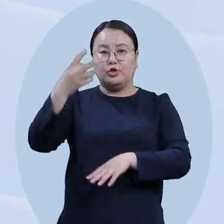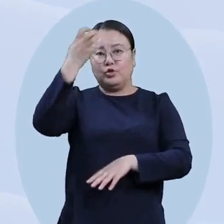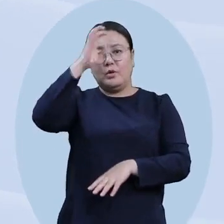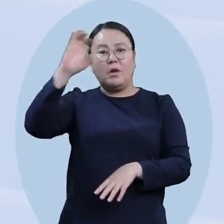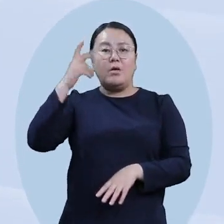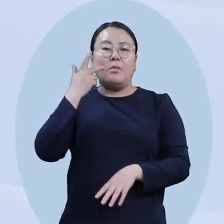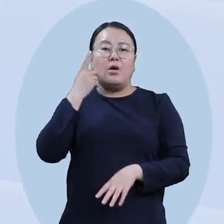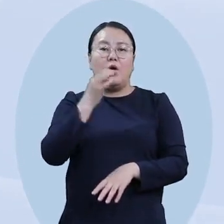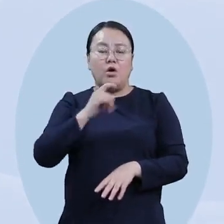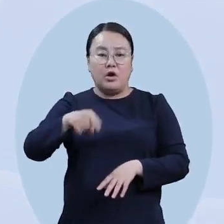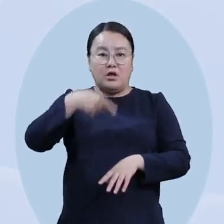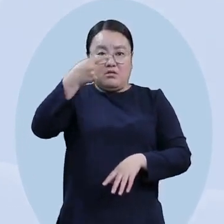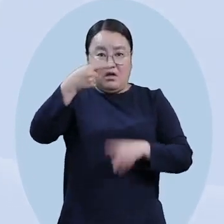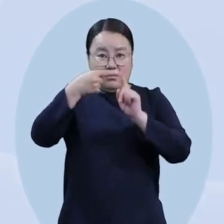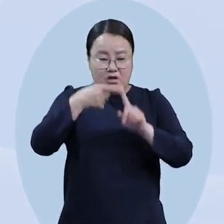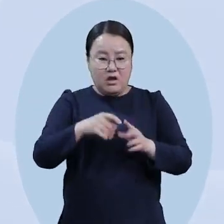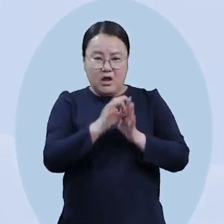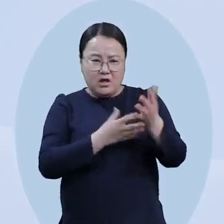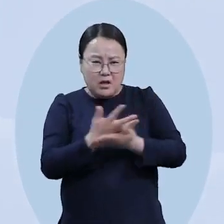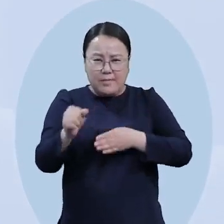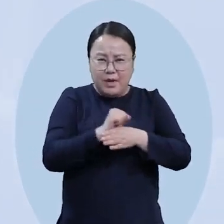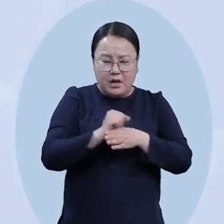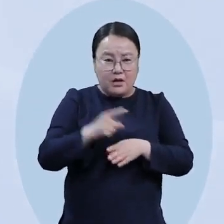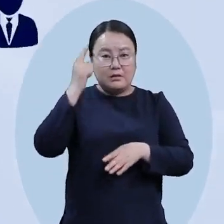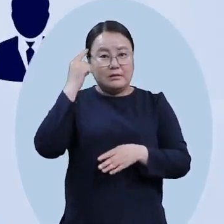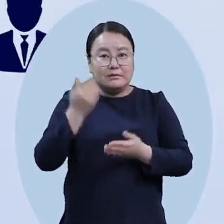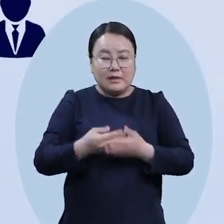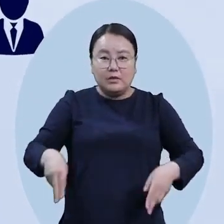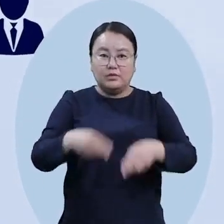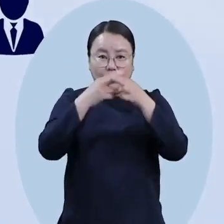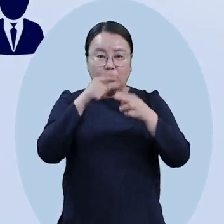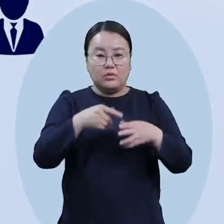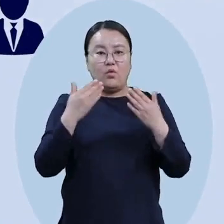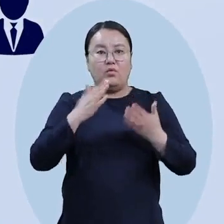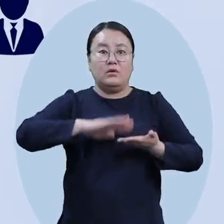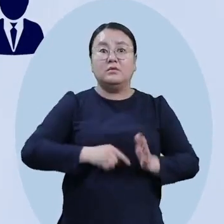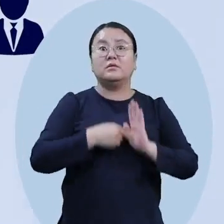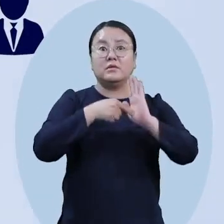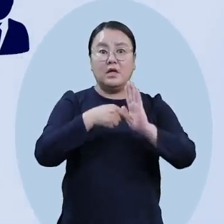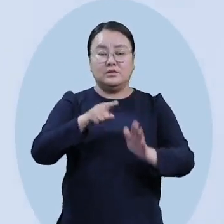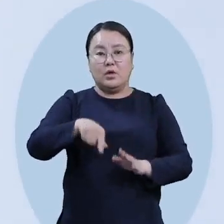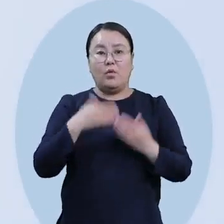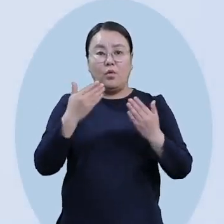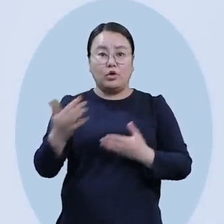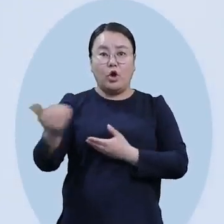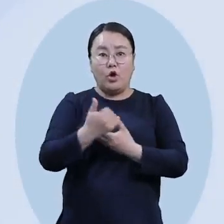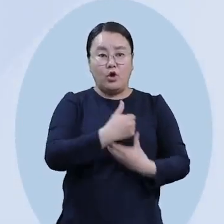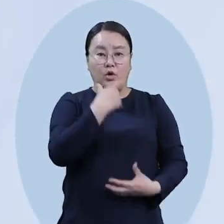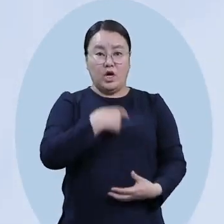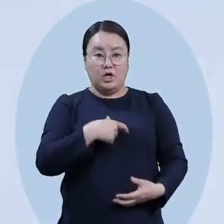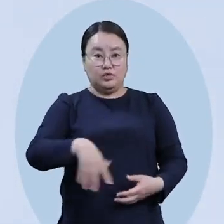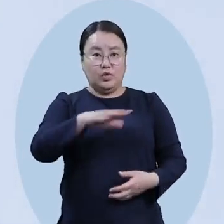байгуулалтын байнгын хороо нэгдэх хэлэлцүүлэгт бэлтгэж санал дүгнэлтэд нэгдсэн хурлаанд танилцуулна. Чуулганы нэгдсэн хурлаанд оролцсон